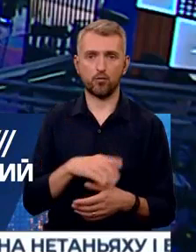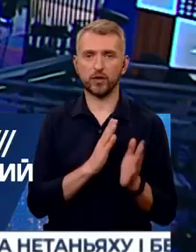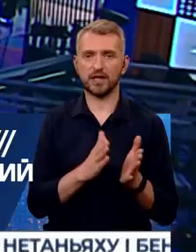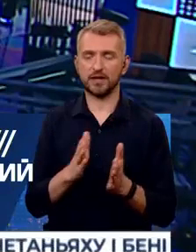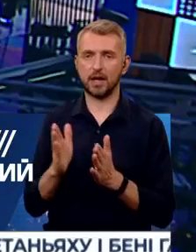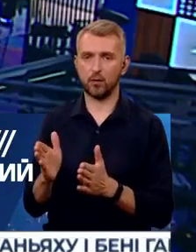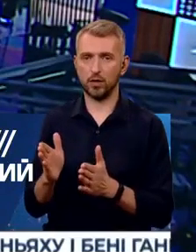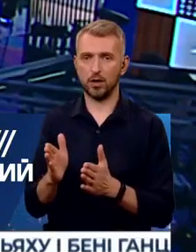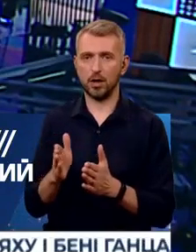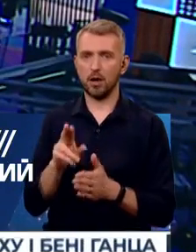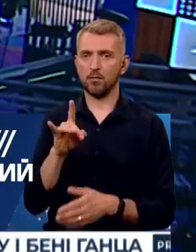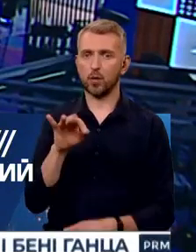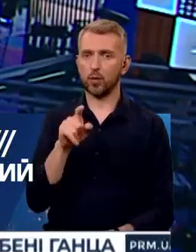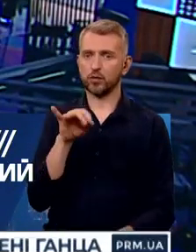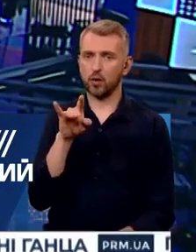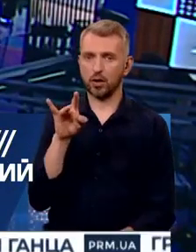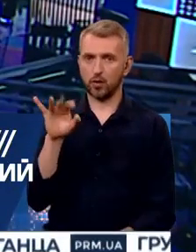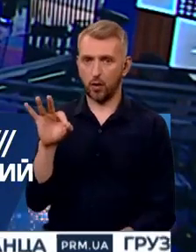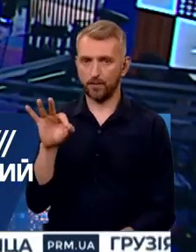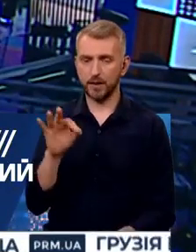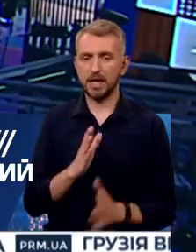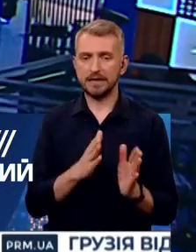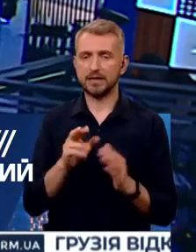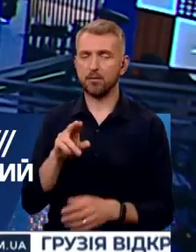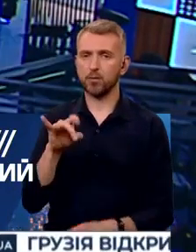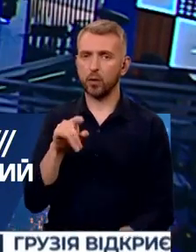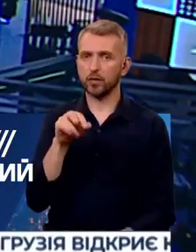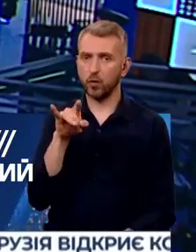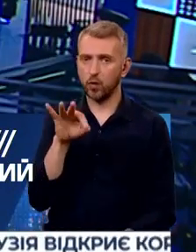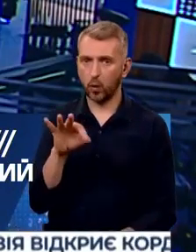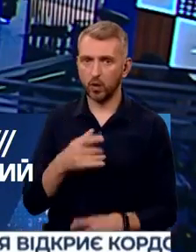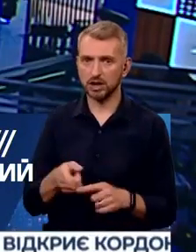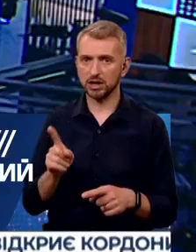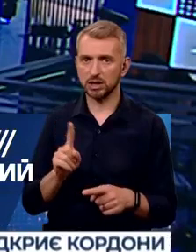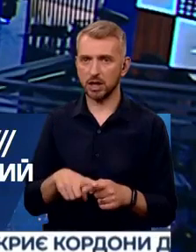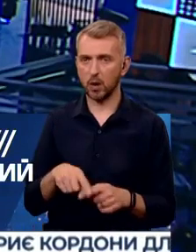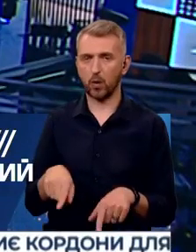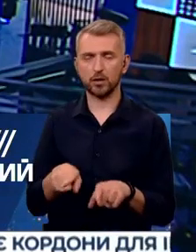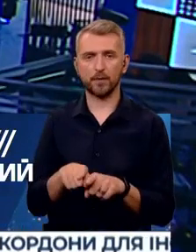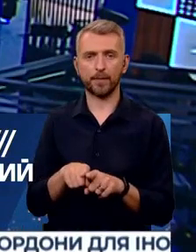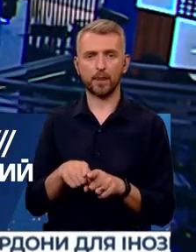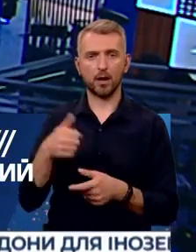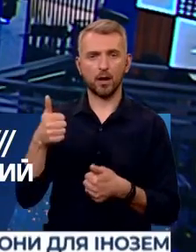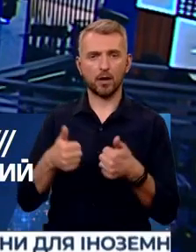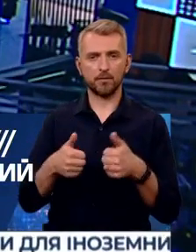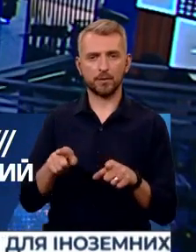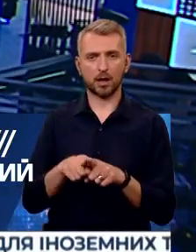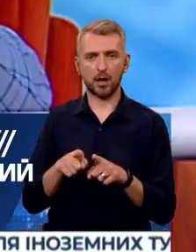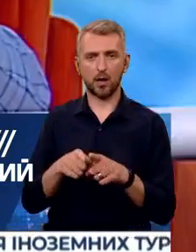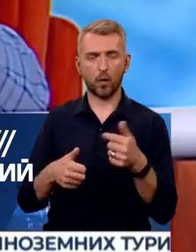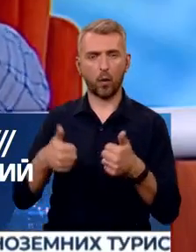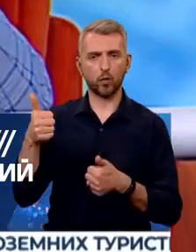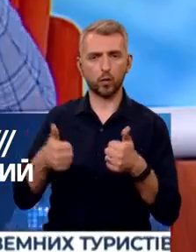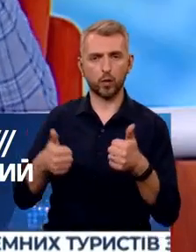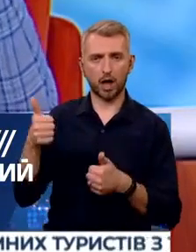систему ProZorro. Система ProZorro – це отак, тобто така